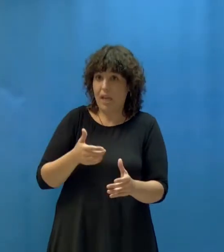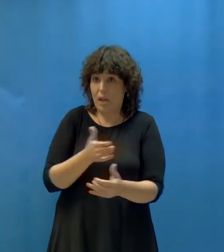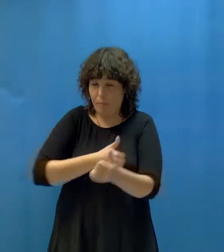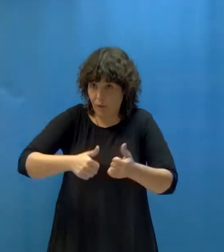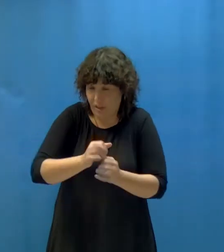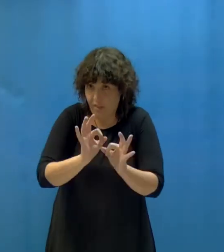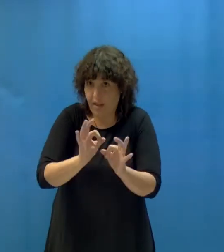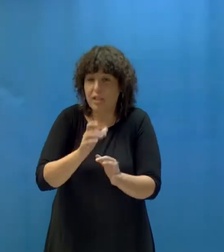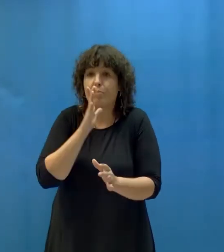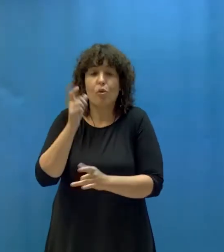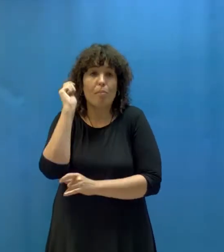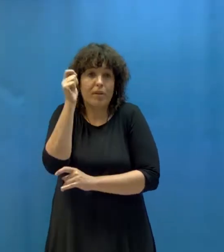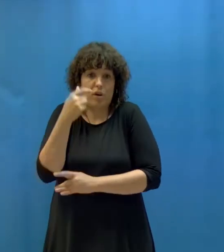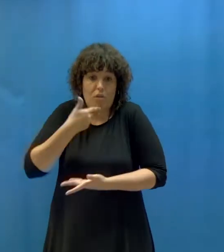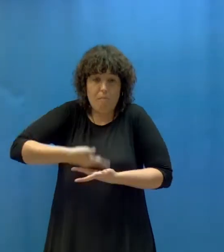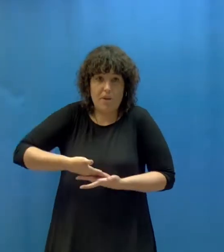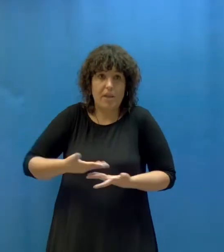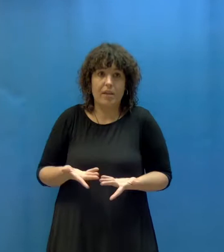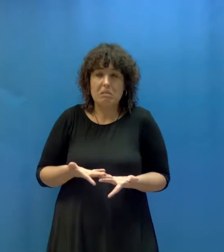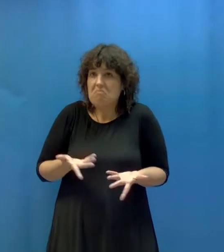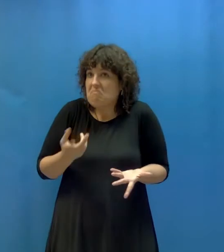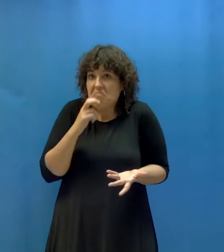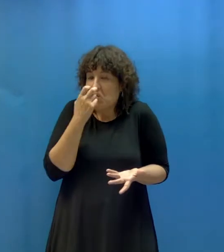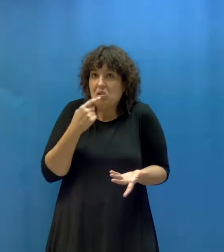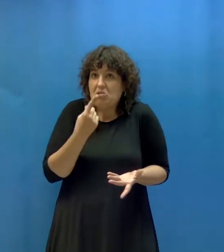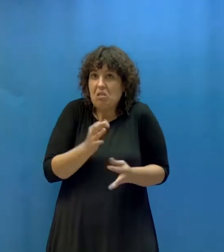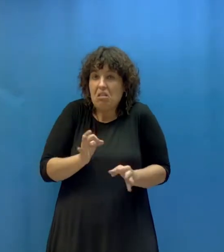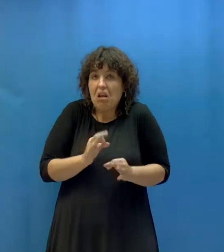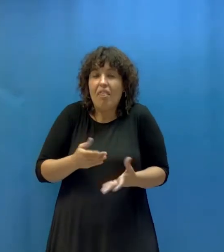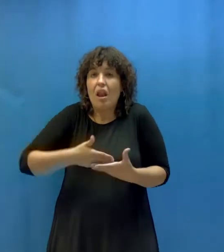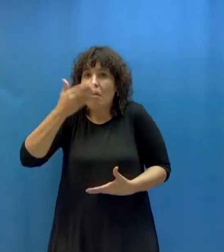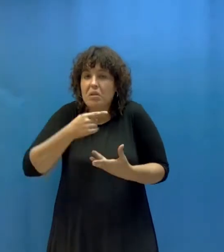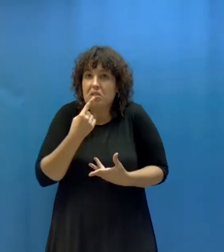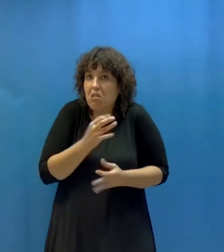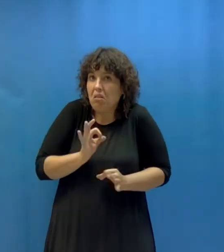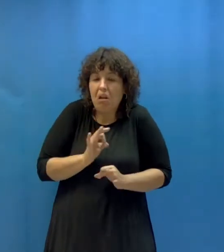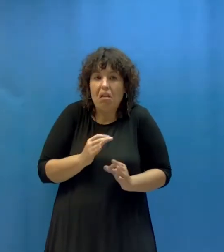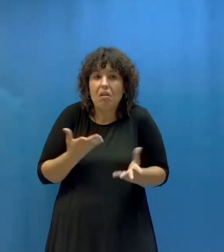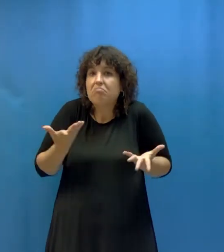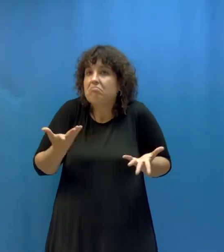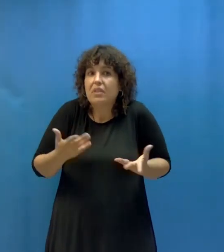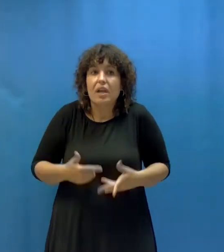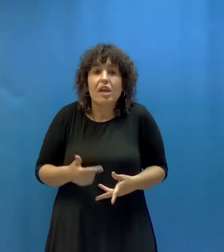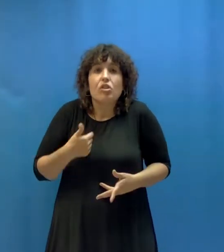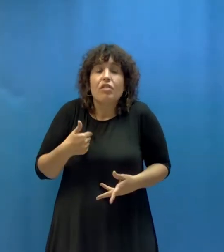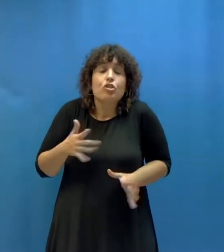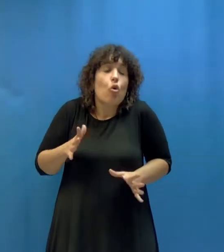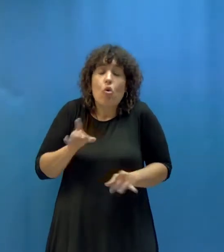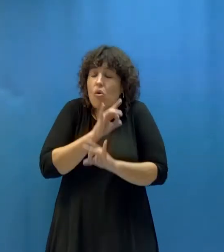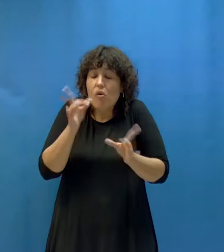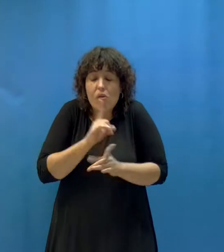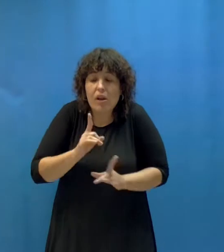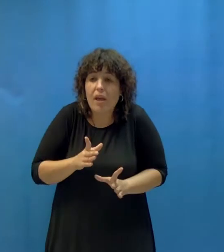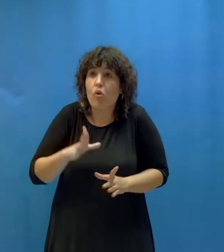Patronat d'Esports. És curiós que no ho nomenaren en aquesta nota de premsa. Davant d'aquesta evidència, no tinc clar si és que Ciudadanos ha volgut